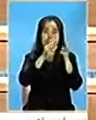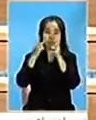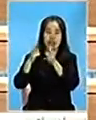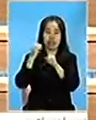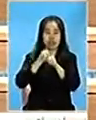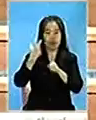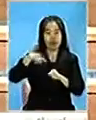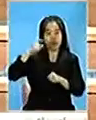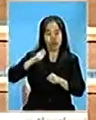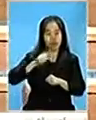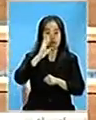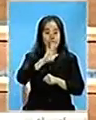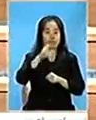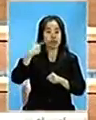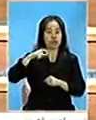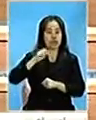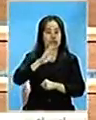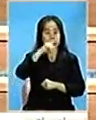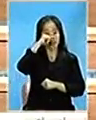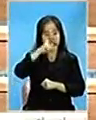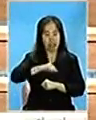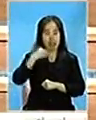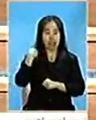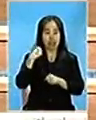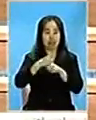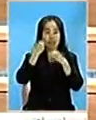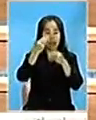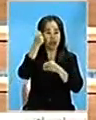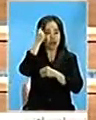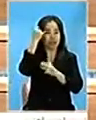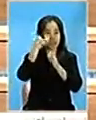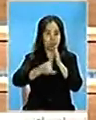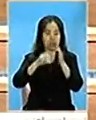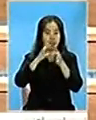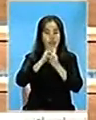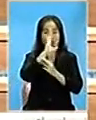ศาลไทยสร้างความเข้าใจผิดต่อกองทัพไทยท่านประธ